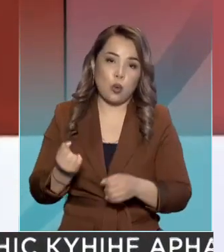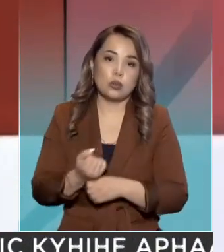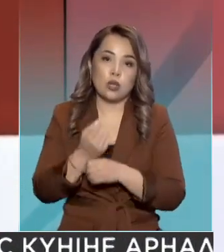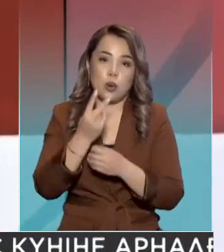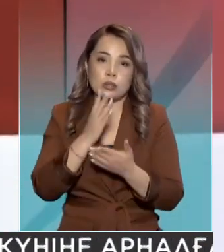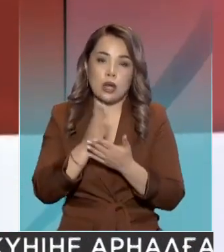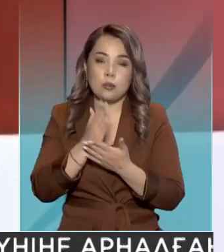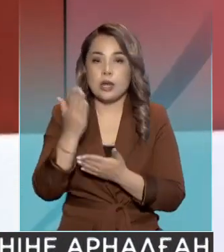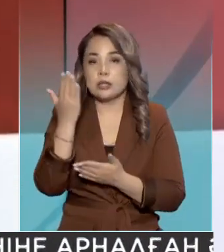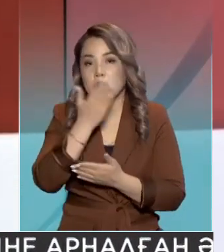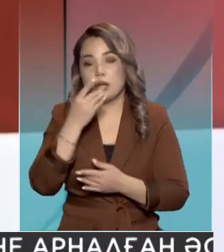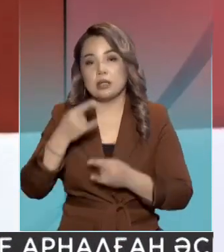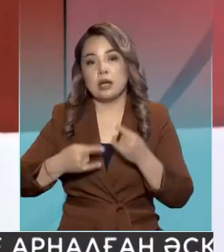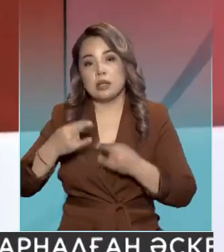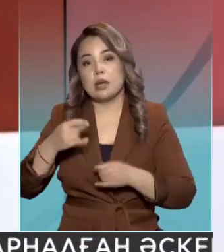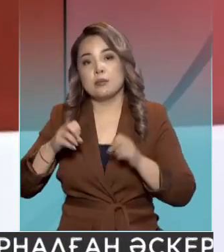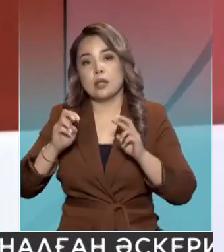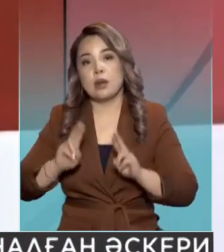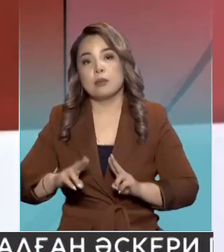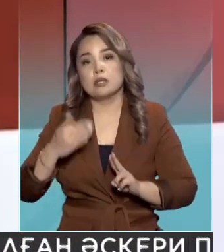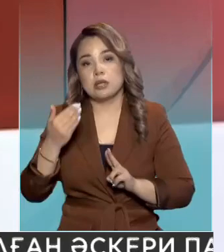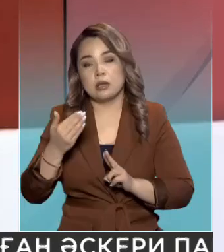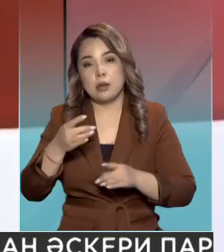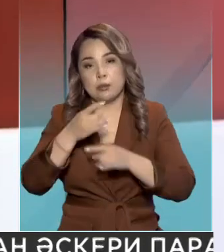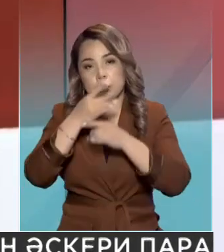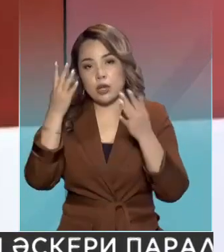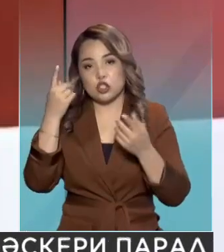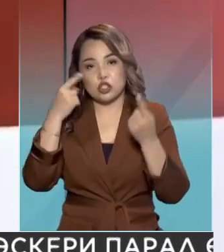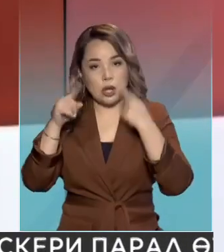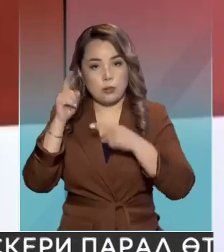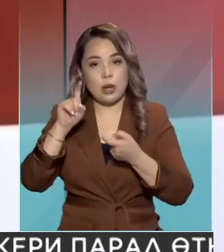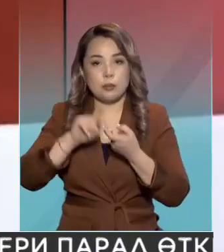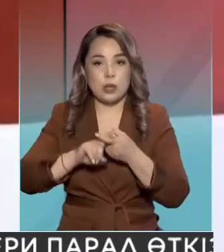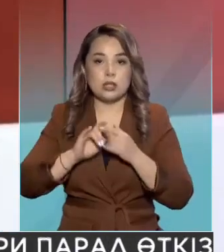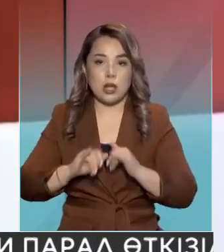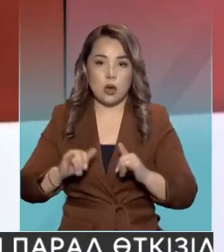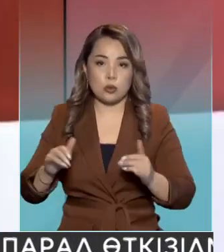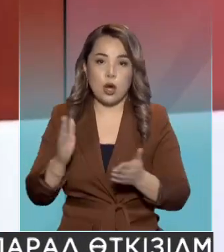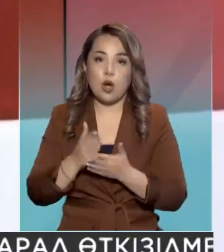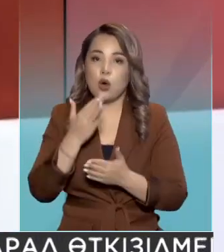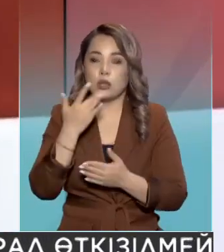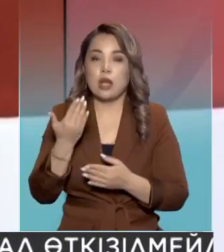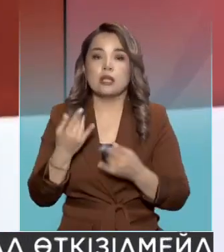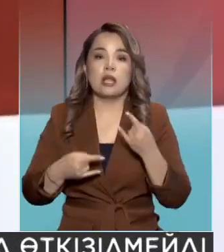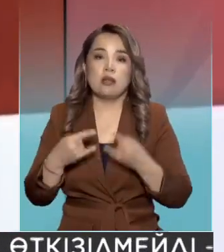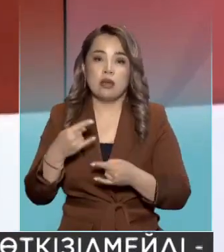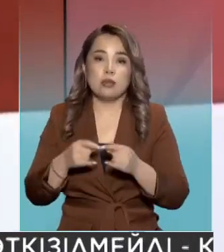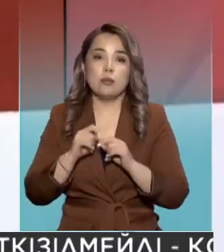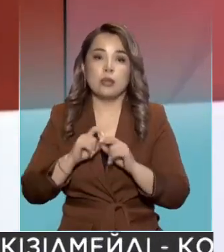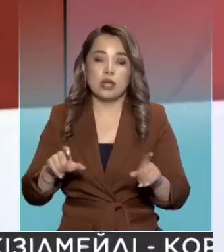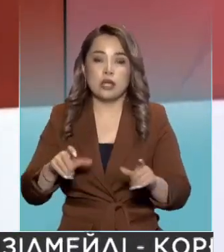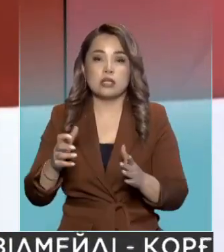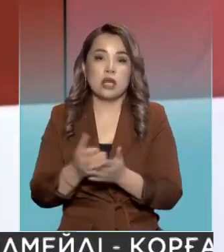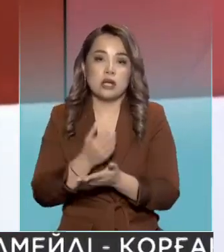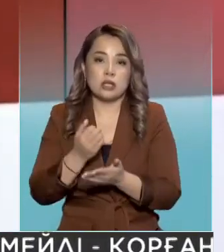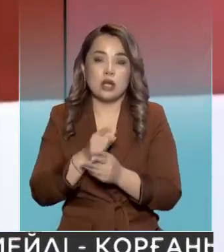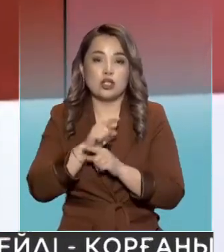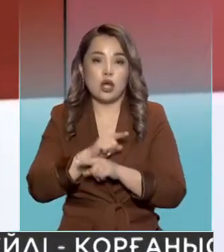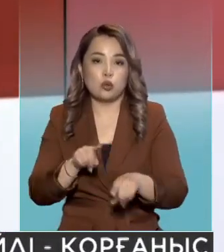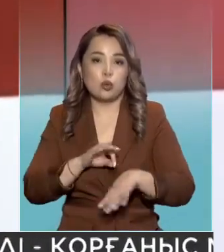білдіру. Телеарна мамандары арасындағы мәдени және шығармашылық байланыстарды нығайту, ұлттық телевизиялық мектептің жетістіктерін